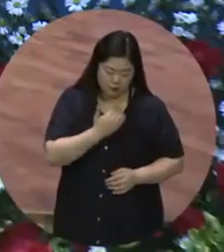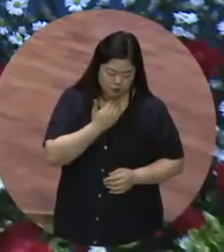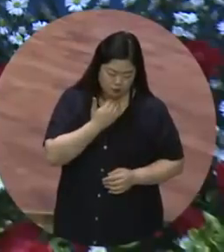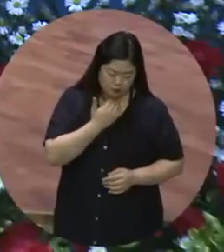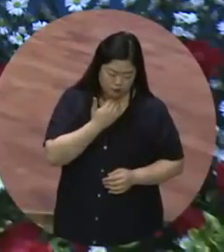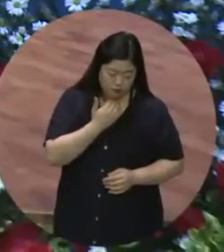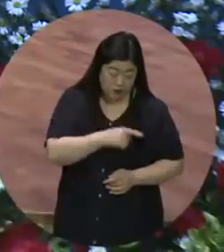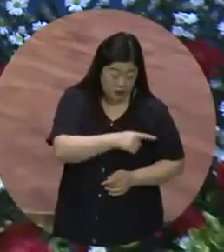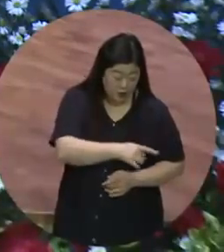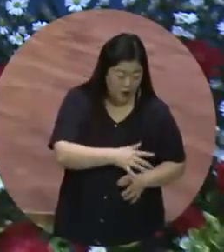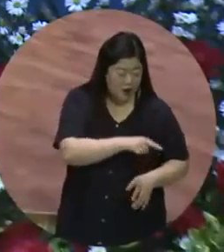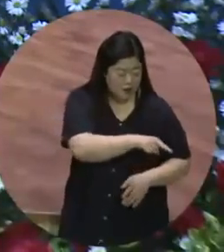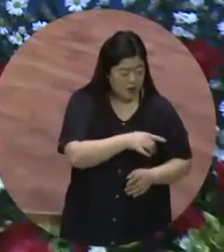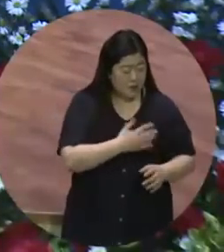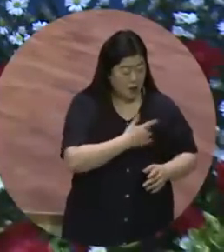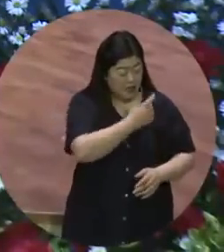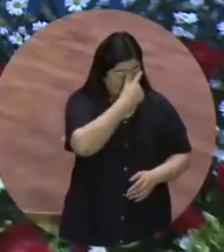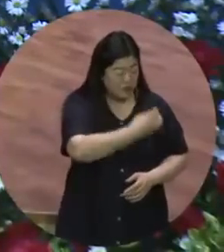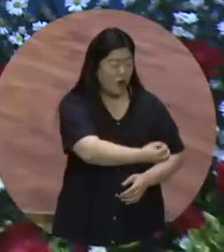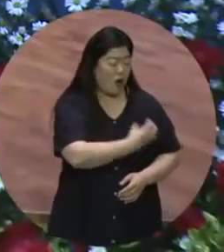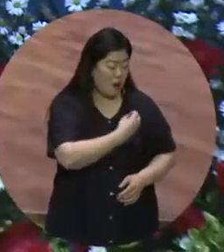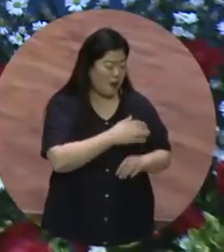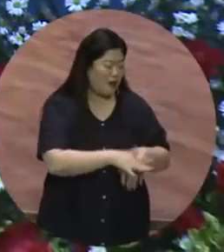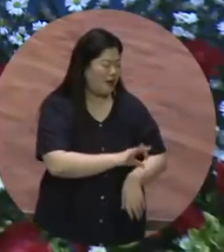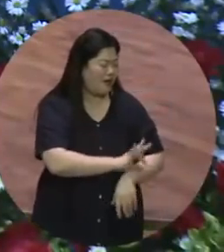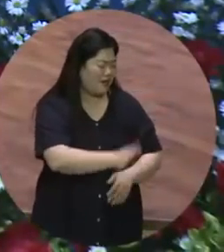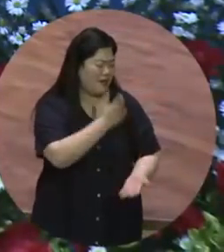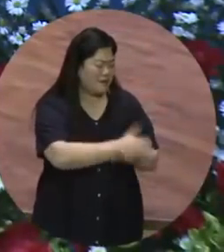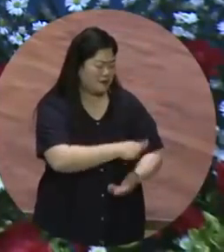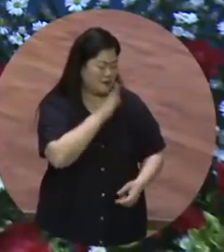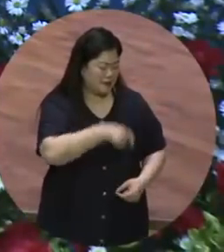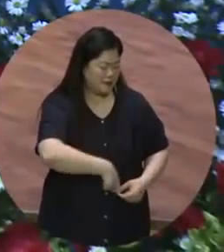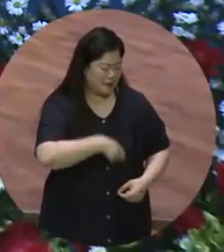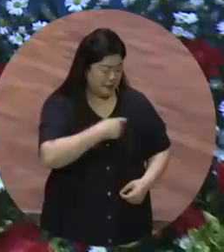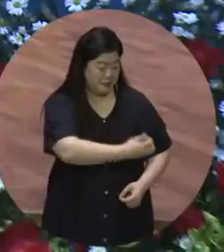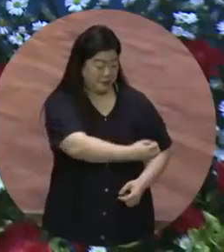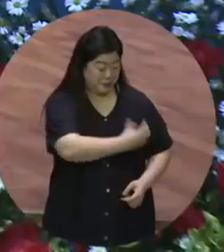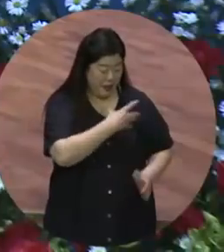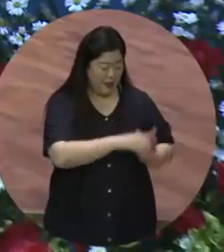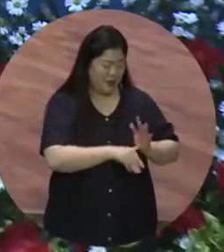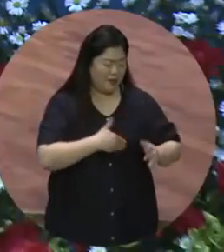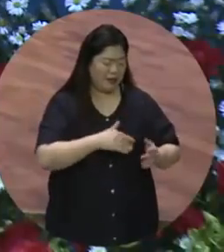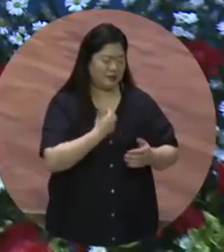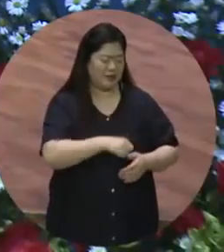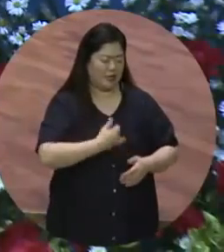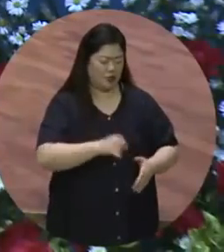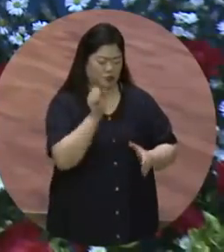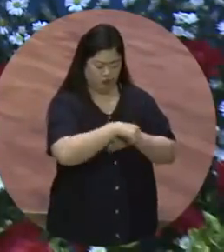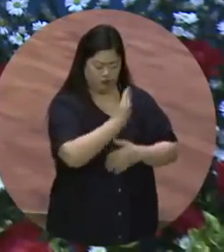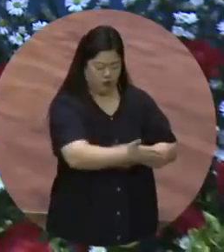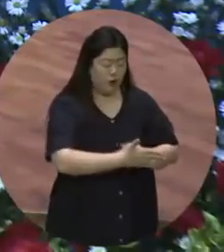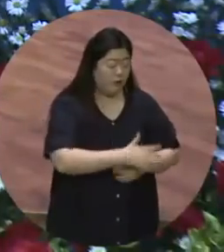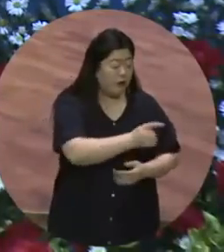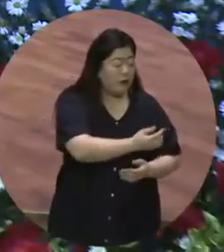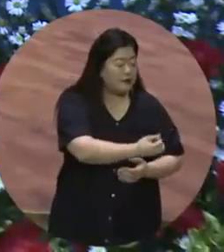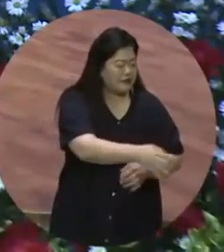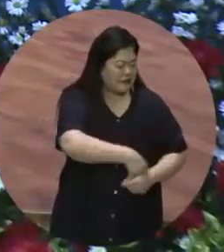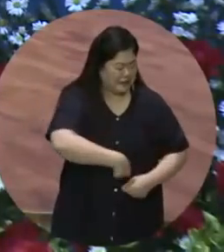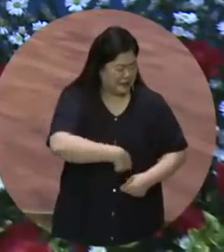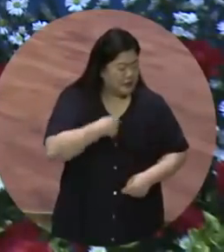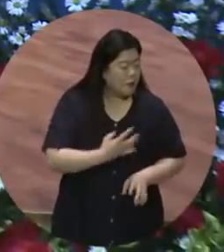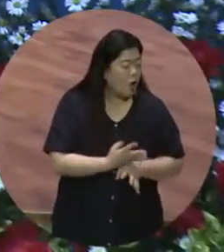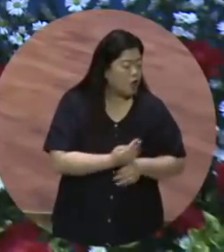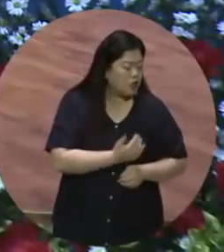기도해. 내가 너를 너와 함께하고 너에게 자녀를 내가 줄 수 주고 안 주고 내 손이 달렸다는 너 알아야